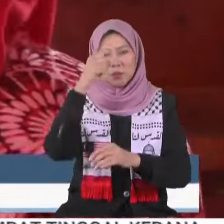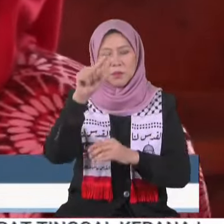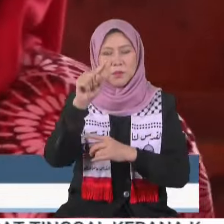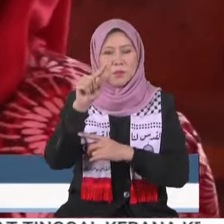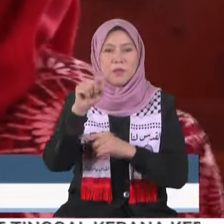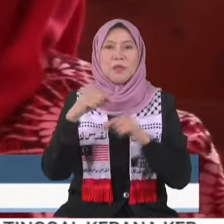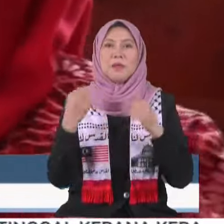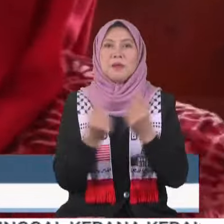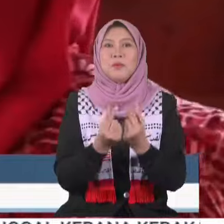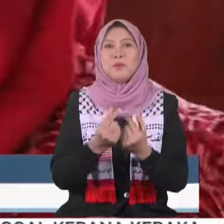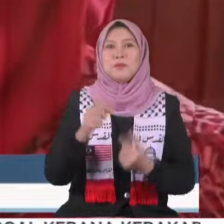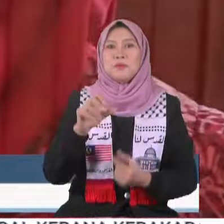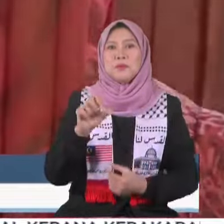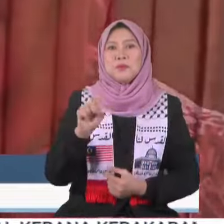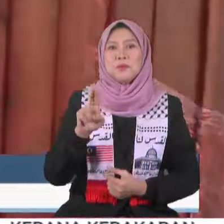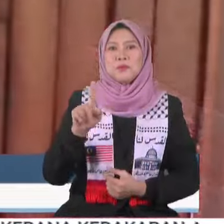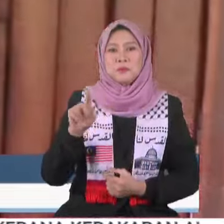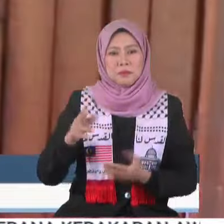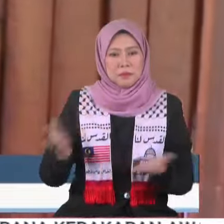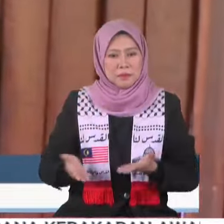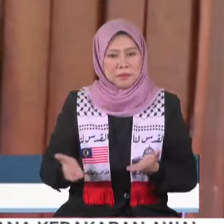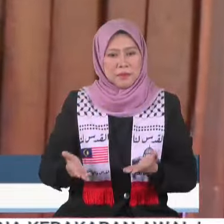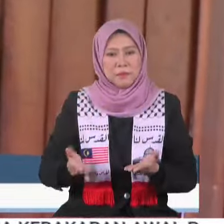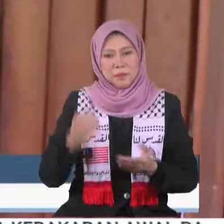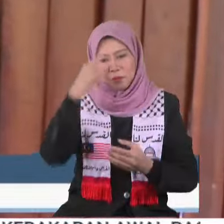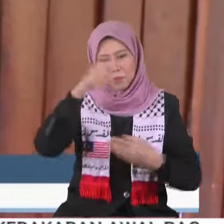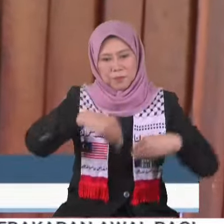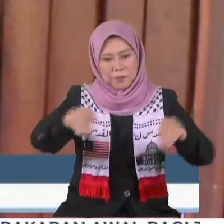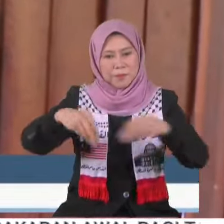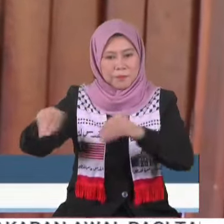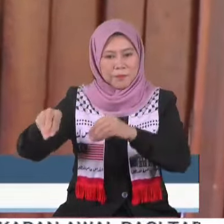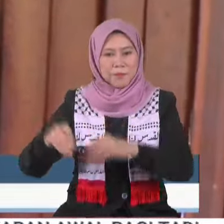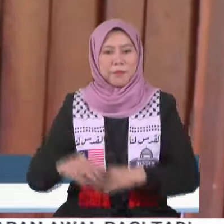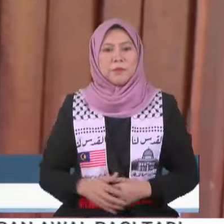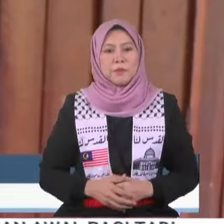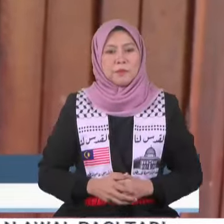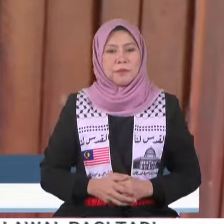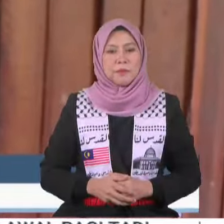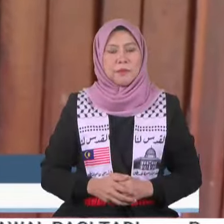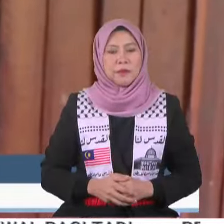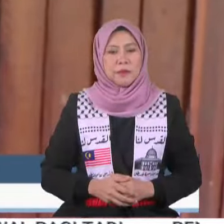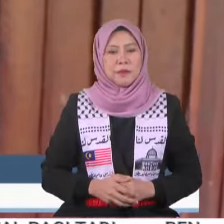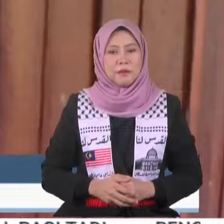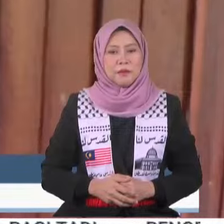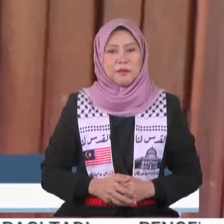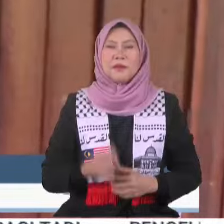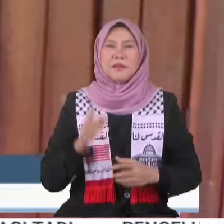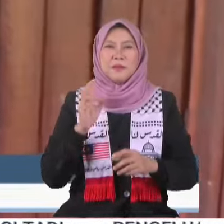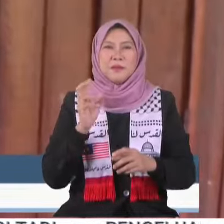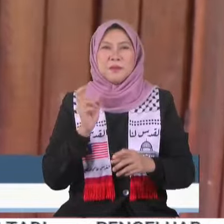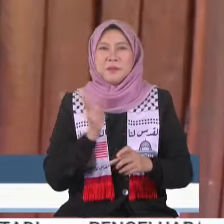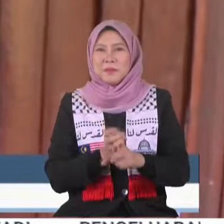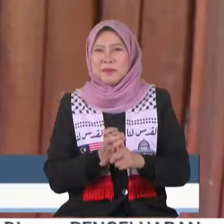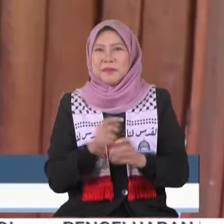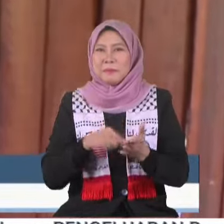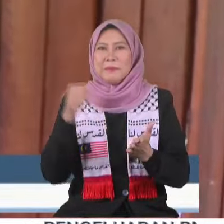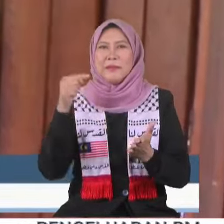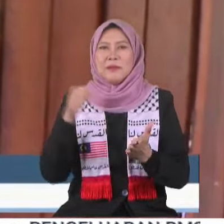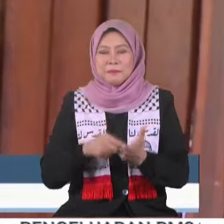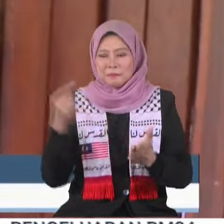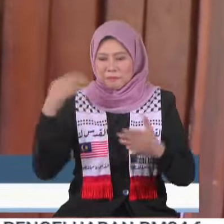ini untuk memasarkan produk mereka lah. Untuk logistik ni kita tak selalu masuk ke sini dan diorang pun tidak ada